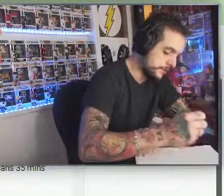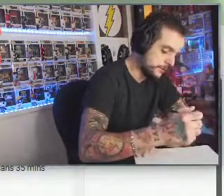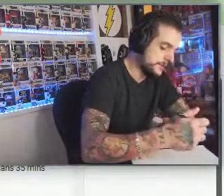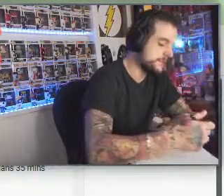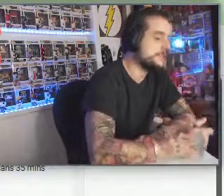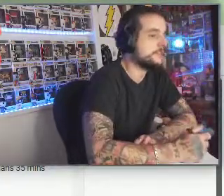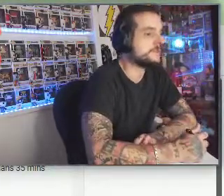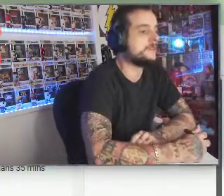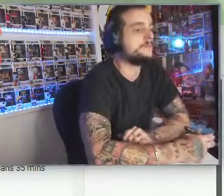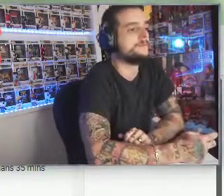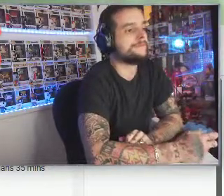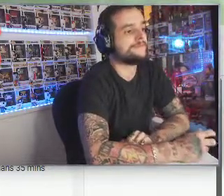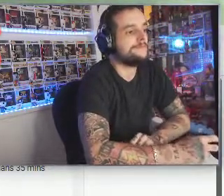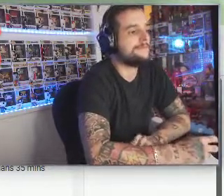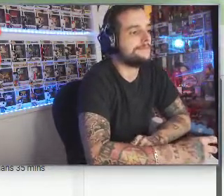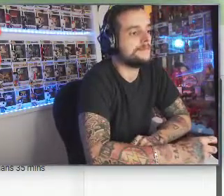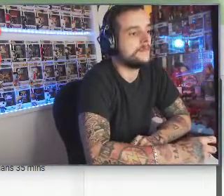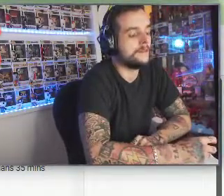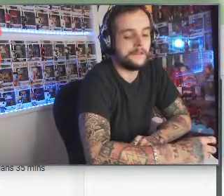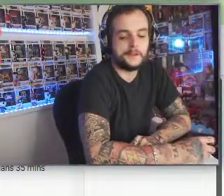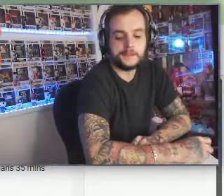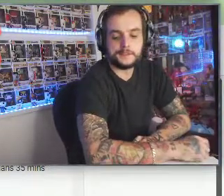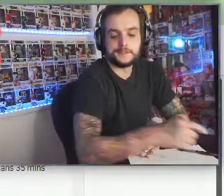On va prendre des petites notes au cas où.